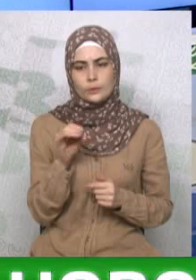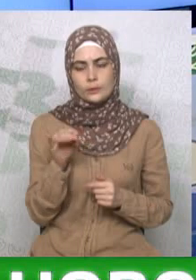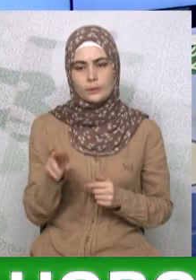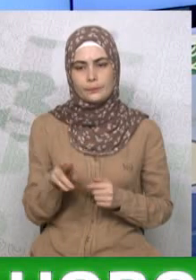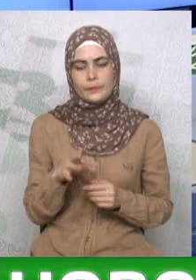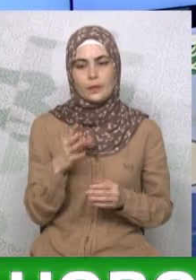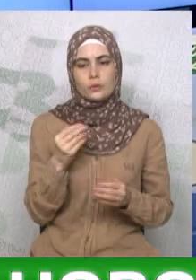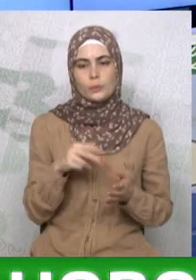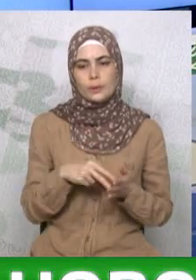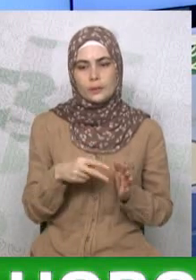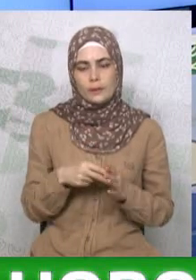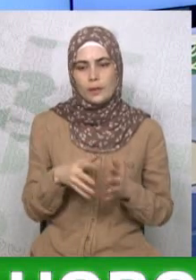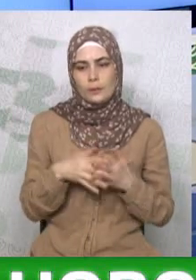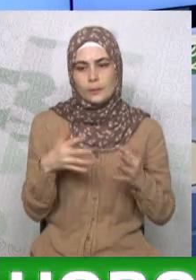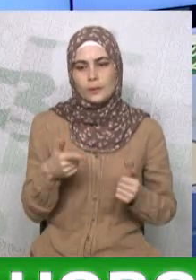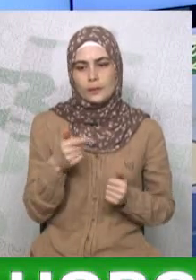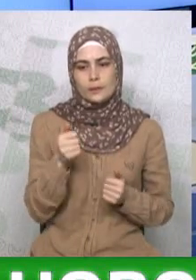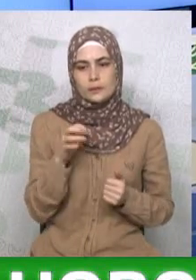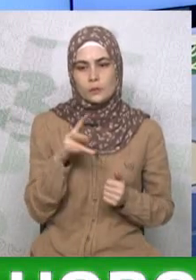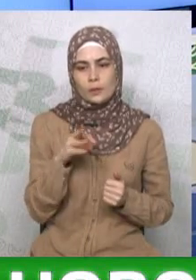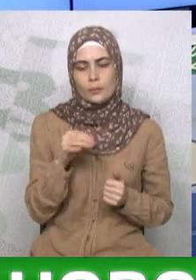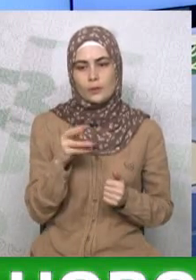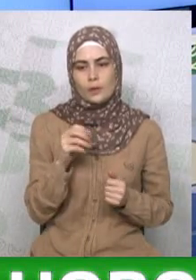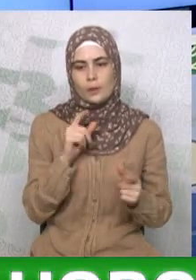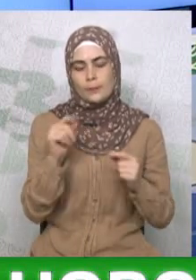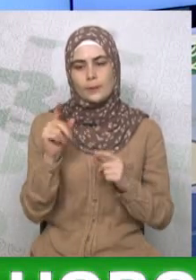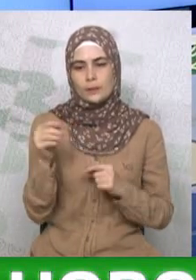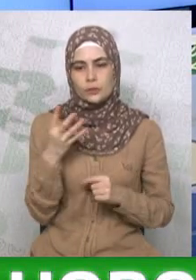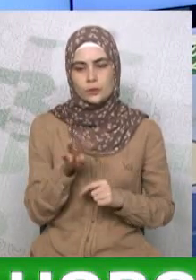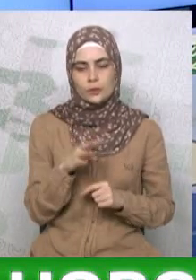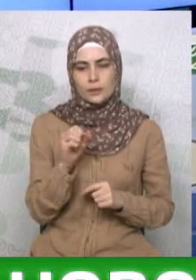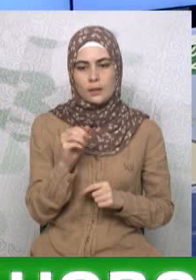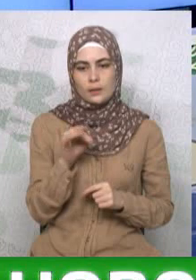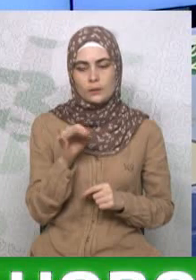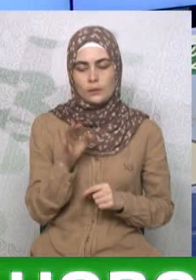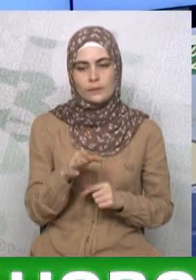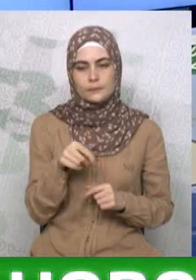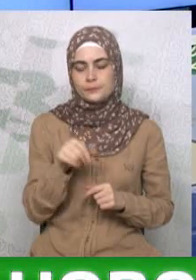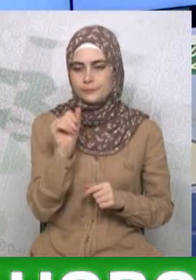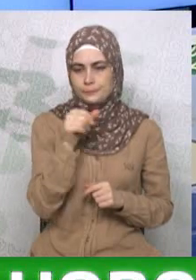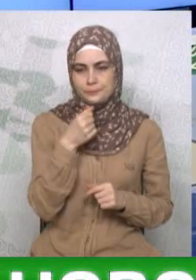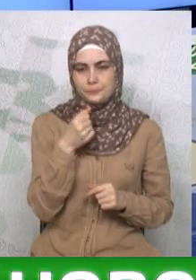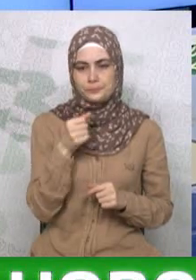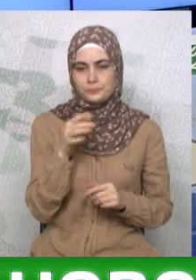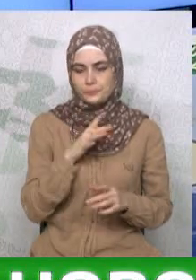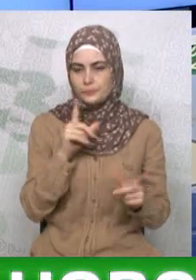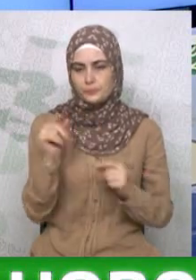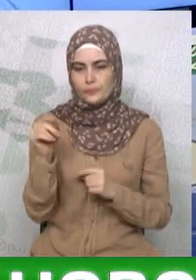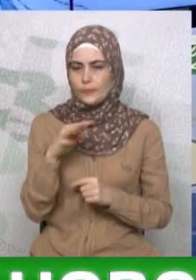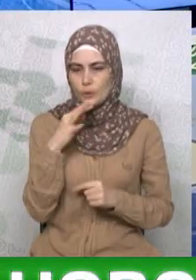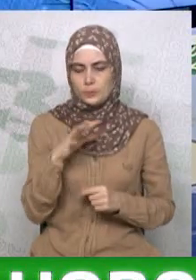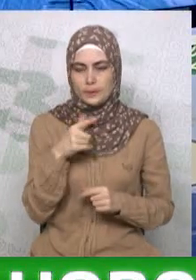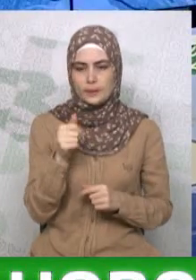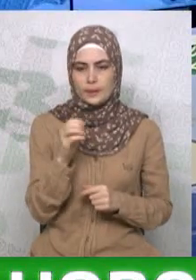нас планируется обширная гастрольная программа для всех четырех театров. Они в этом году хорошо погастролировали. Но я